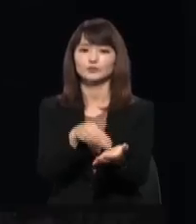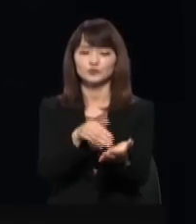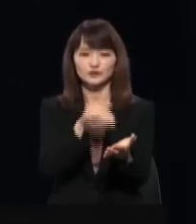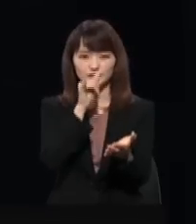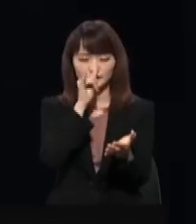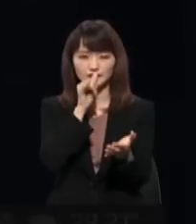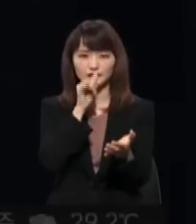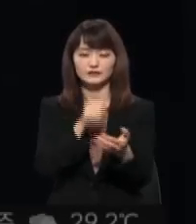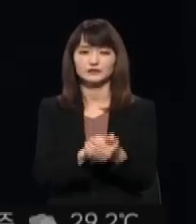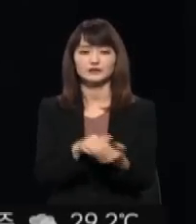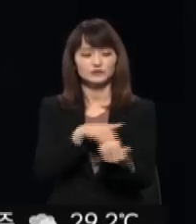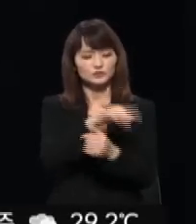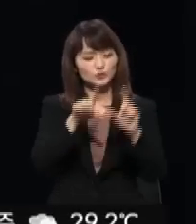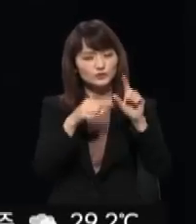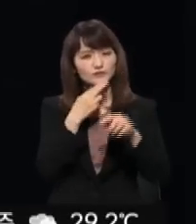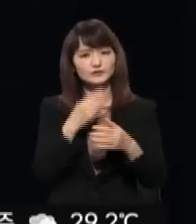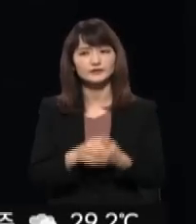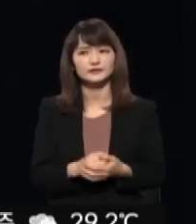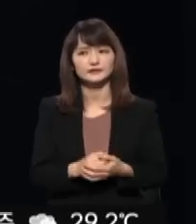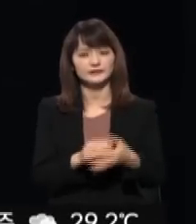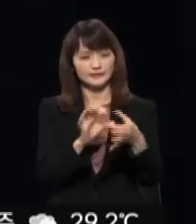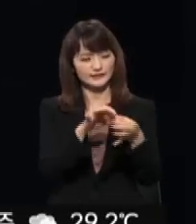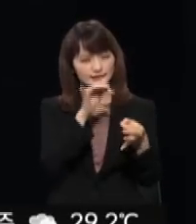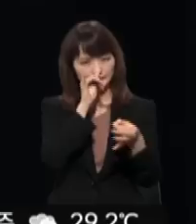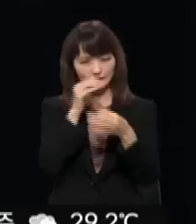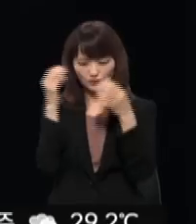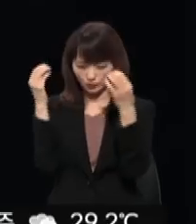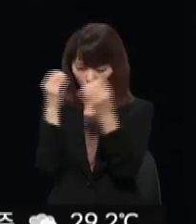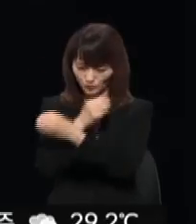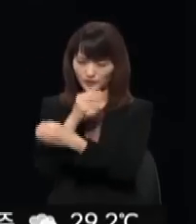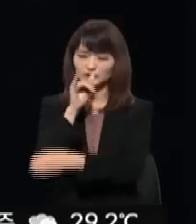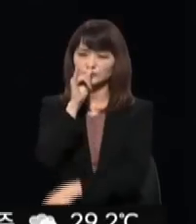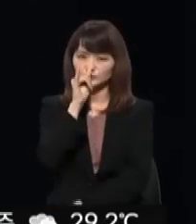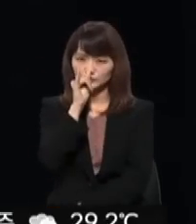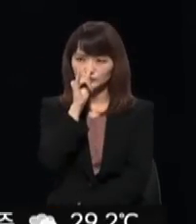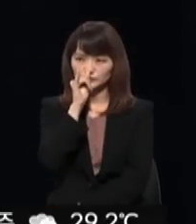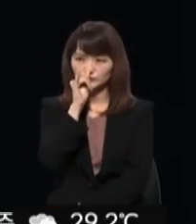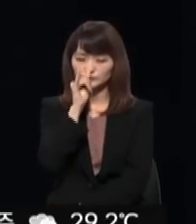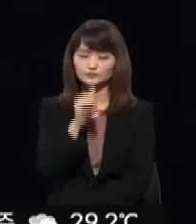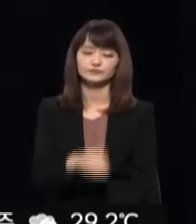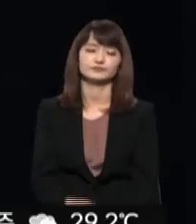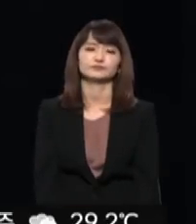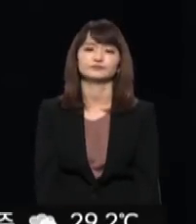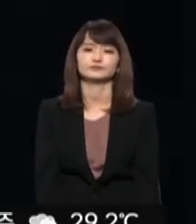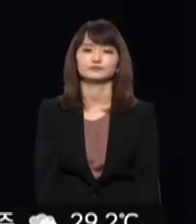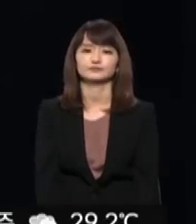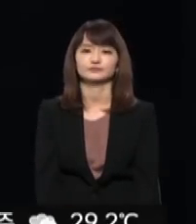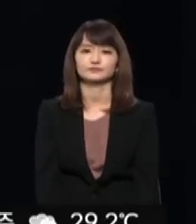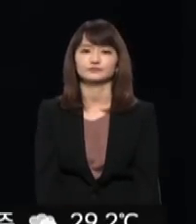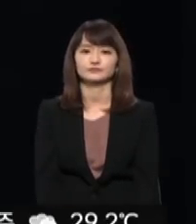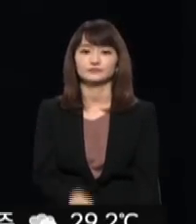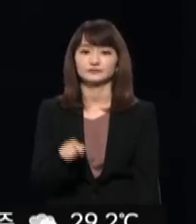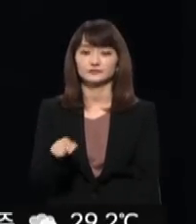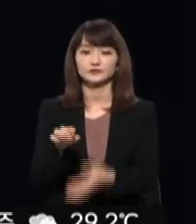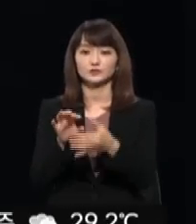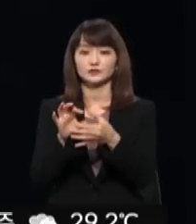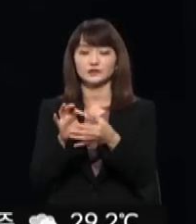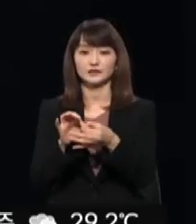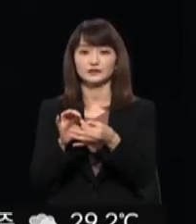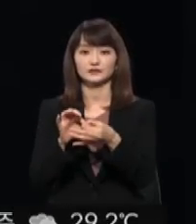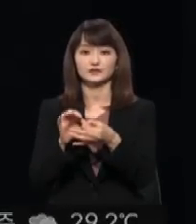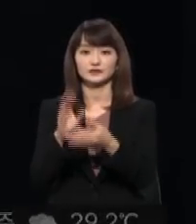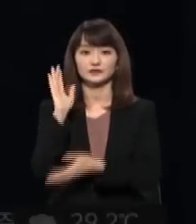없고요 개연성이 있다 오해일 가능성이 있다 5일거다라는 의견으로 양쪽이 주셨습니다이 얘기와